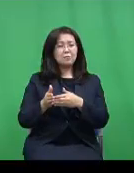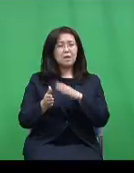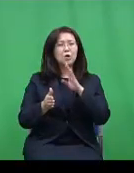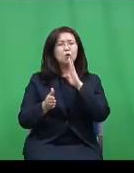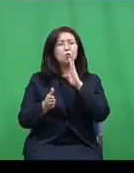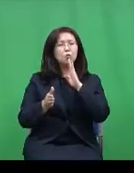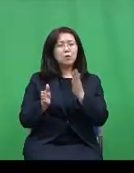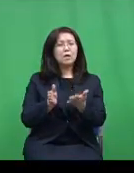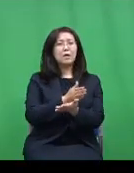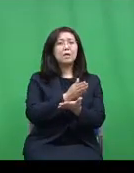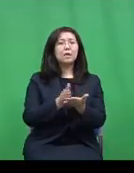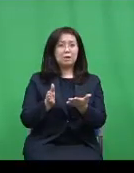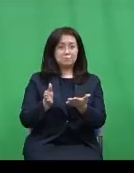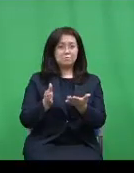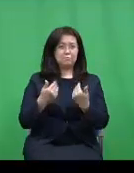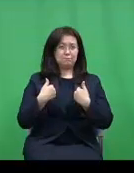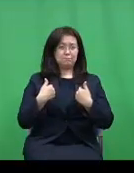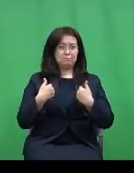きということですけれども、